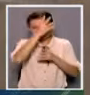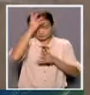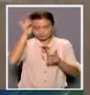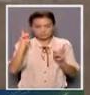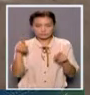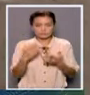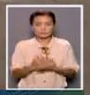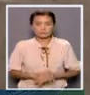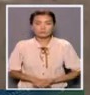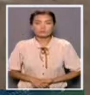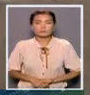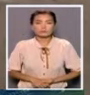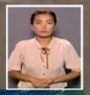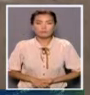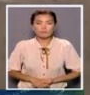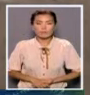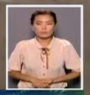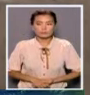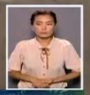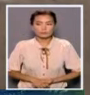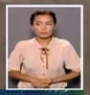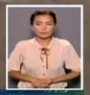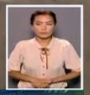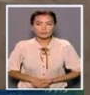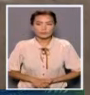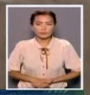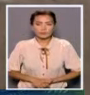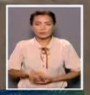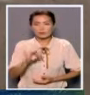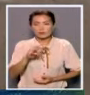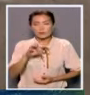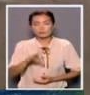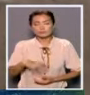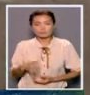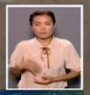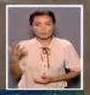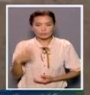мемлекет. Бұл жерде қазіргі сарматтың 5 обасы белгілі.